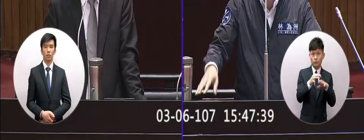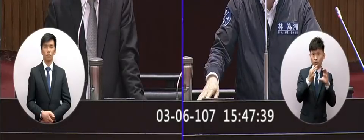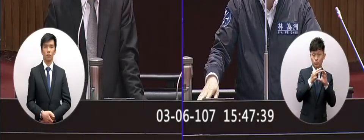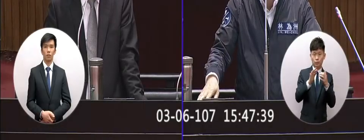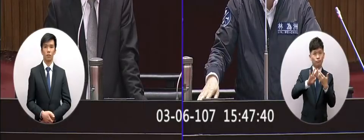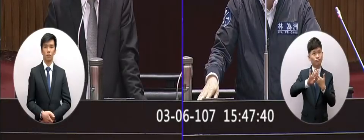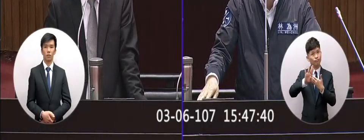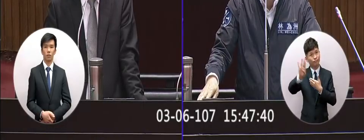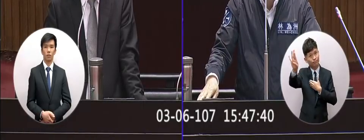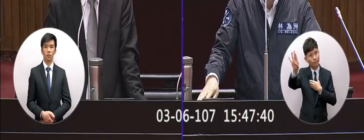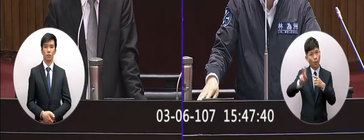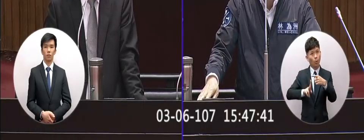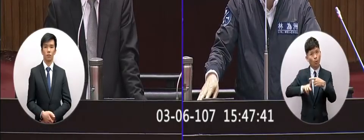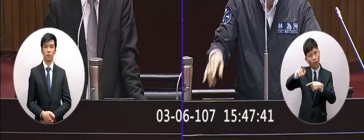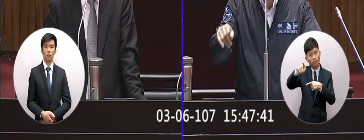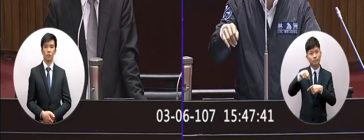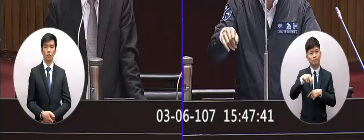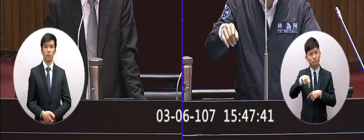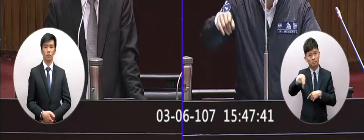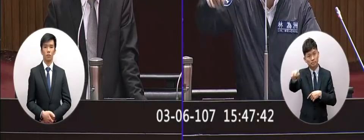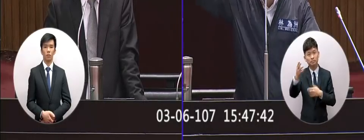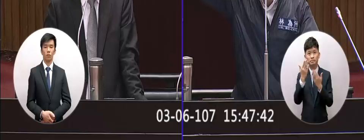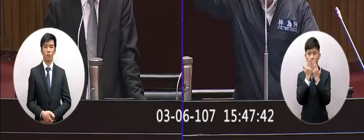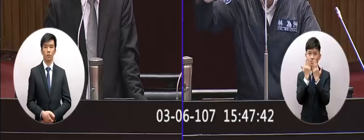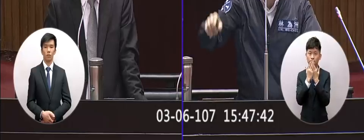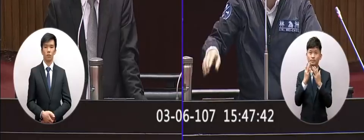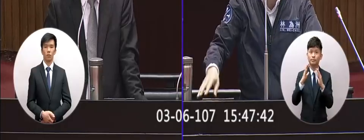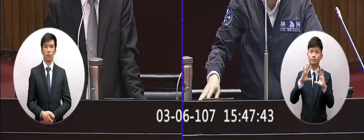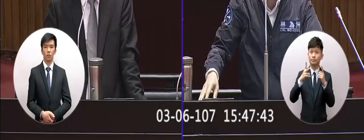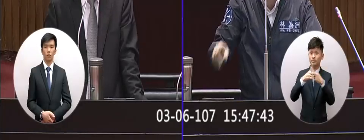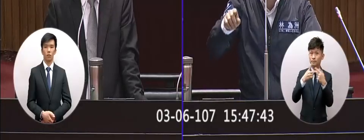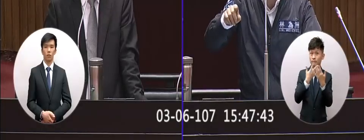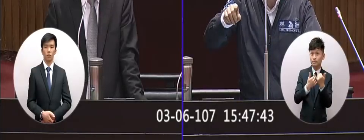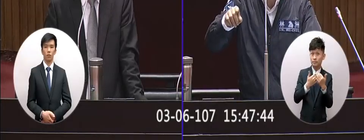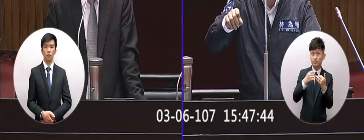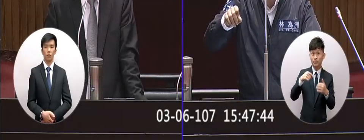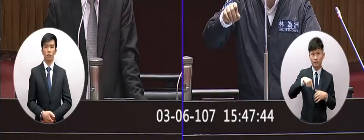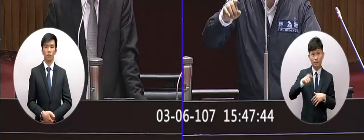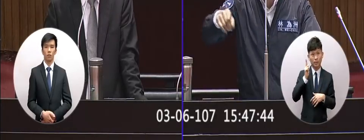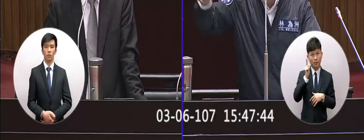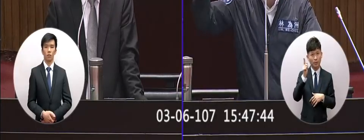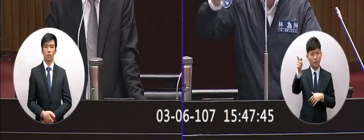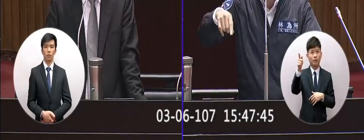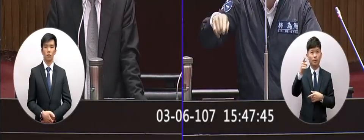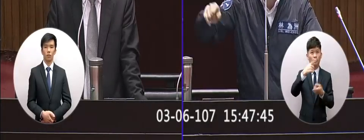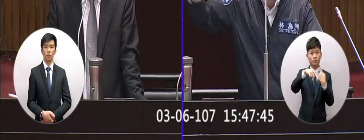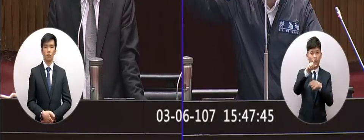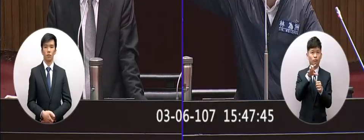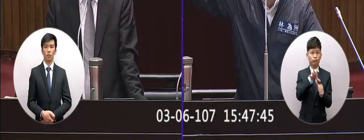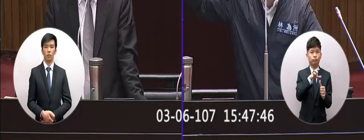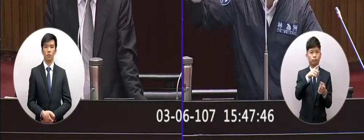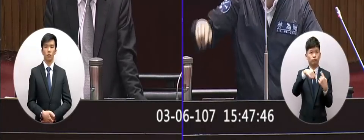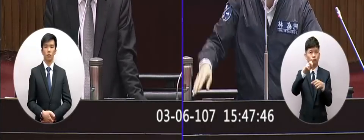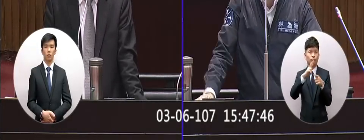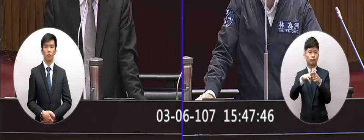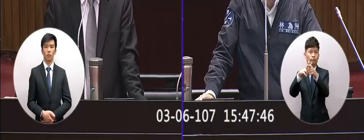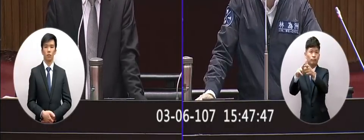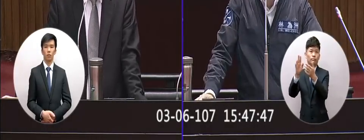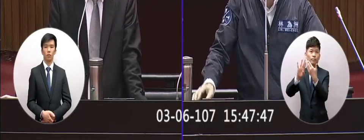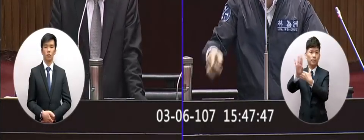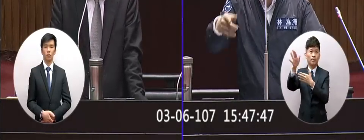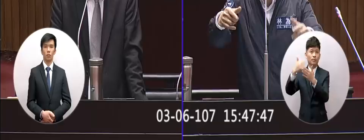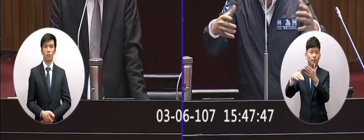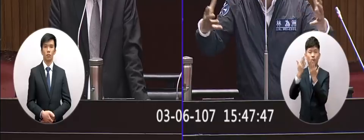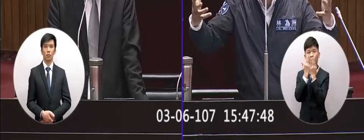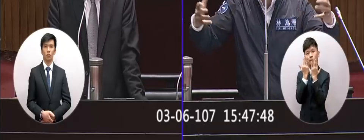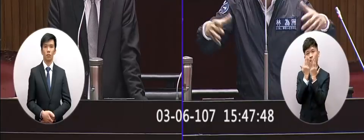的学校就学，所以小学生要很远去就学，要被强制转介到别的学校。